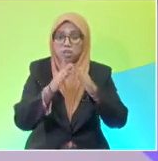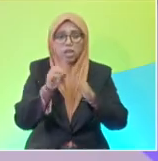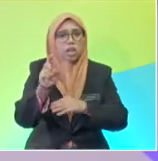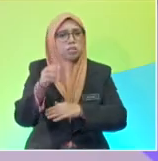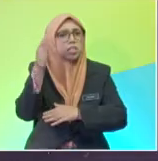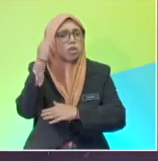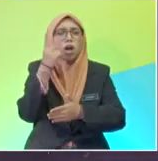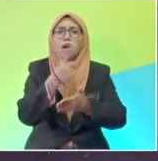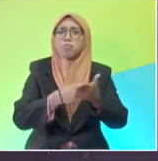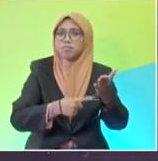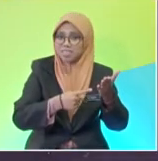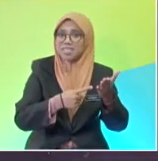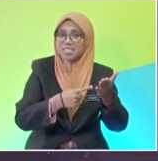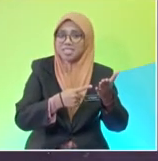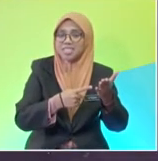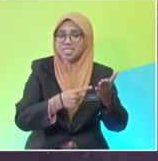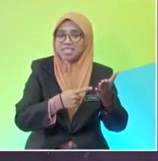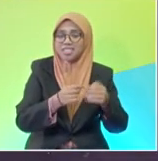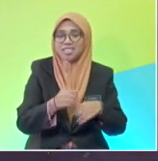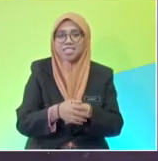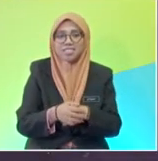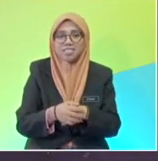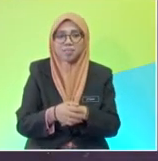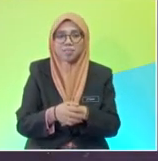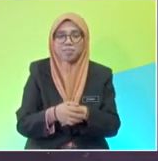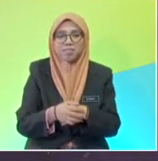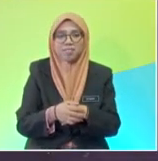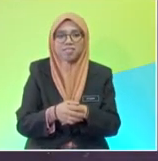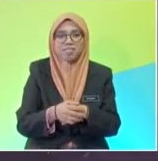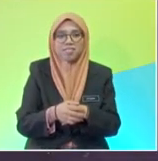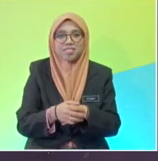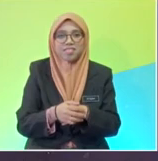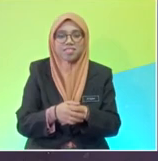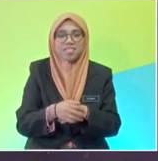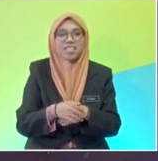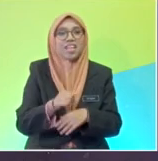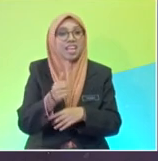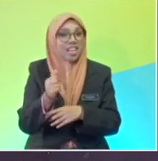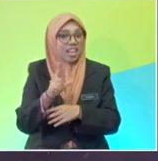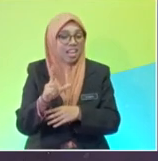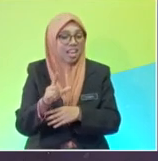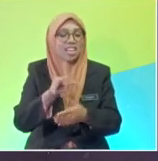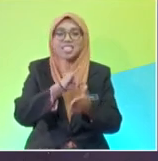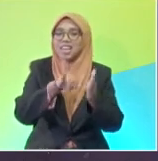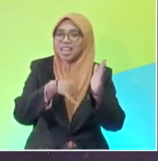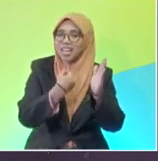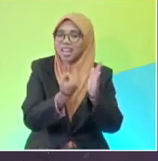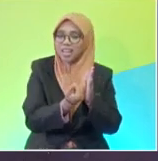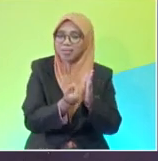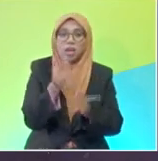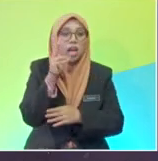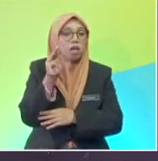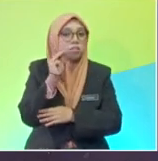tahu dah apa objek yang kita buat tadi. Dan ianya ialah jam. Kak Mira dah siap eja